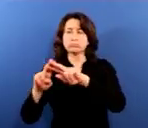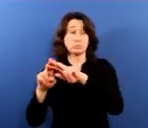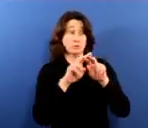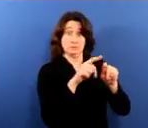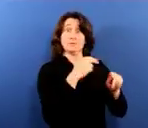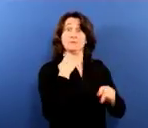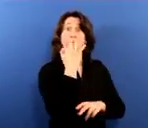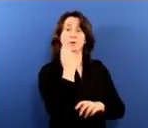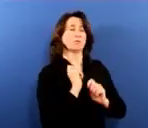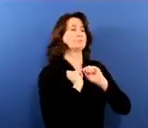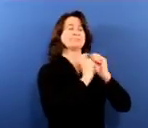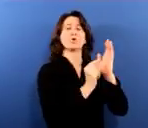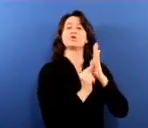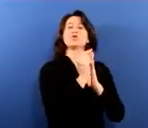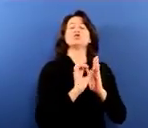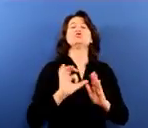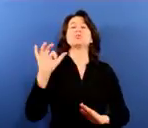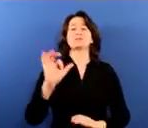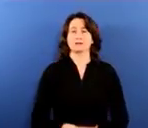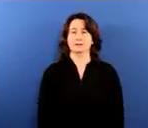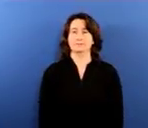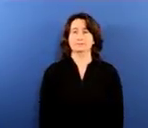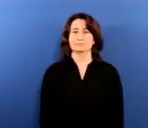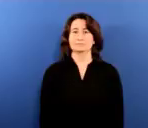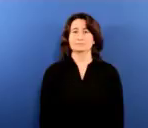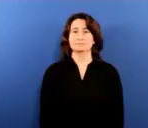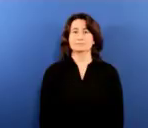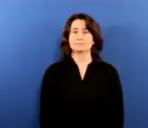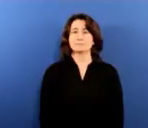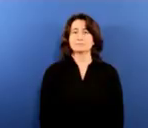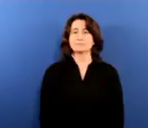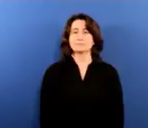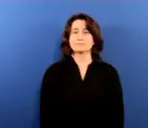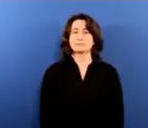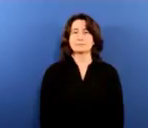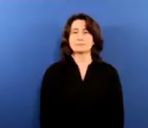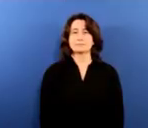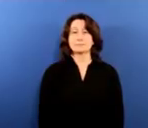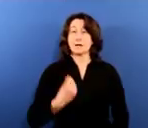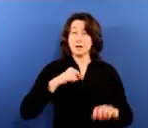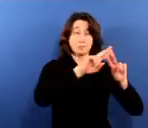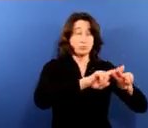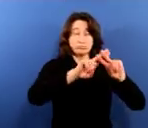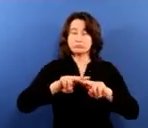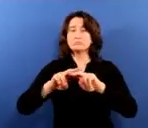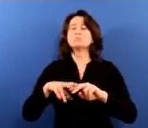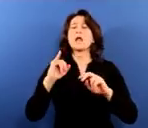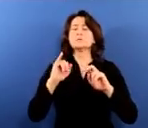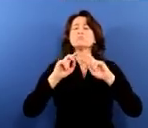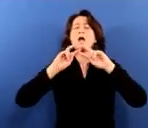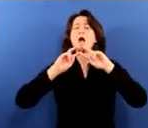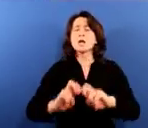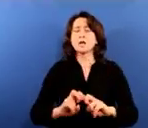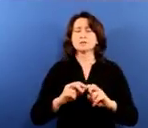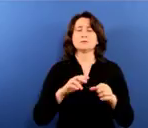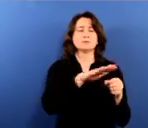maiatzaren 9. Ebaluazioa egin duten erakundeen arabera, estatu maileko lurralde erakundeen informazio gardentasun maila nortzeko eta